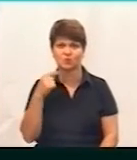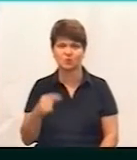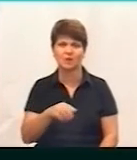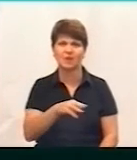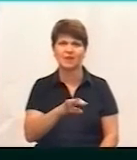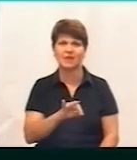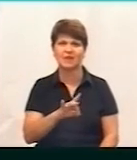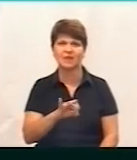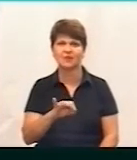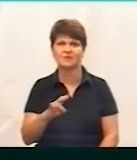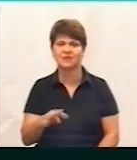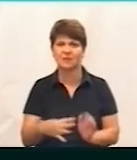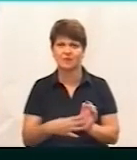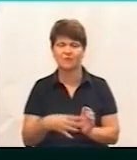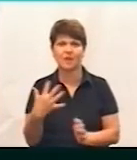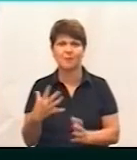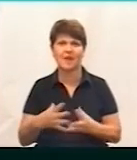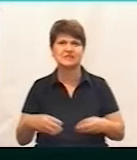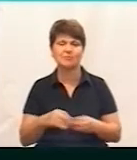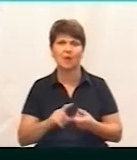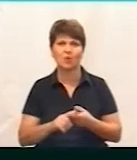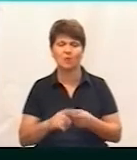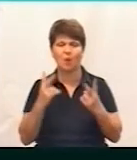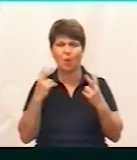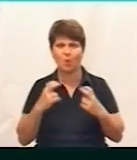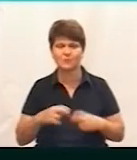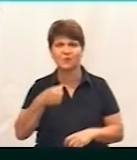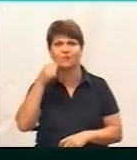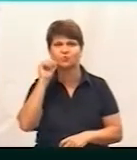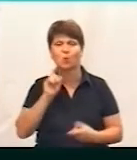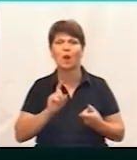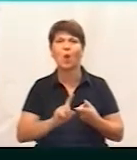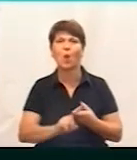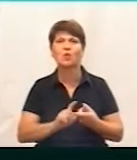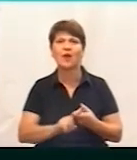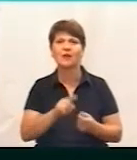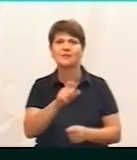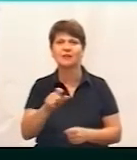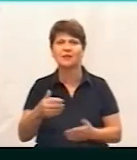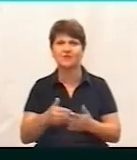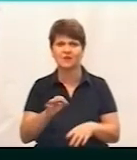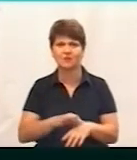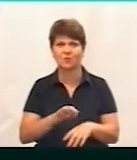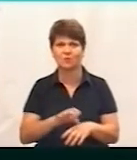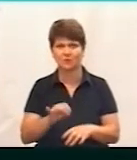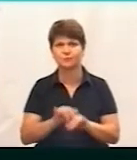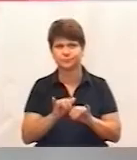Тиврівський район 9, теж 5 сімейних контактів. Це обстежували вчора контактних від хворих. Та й